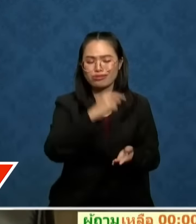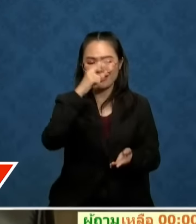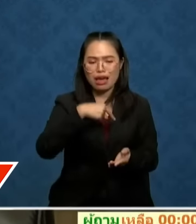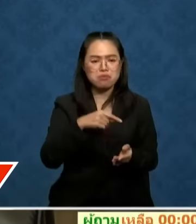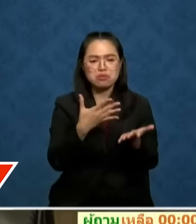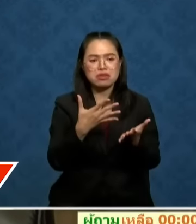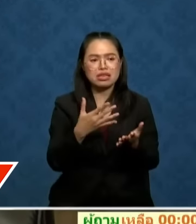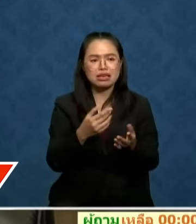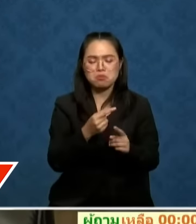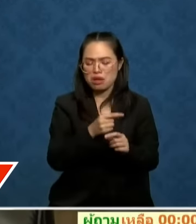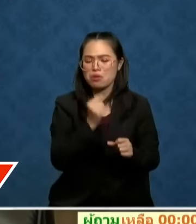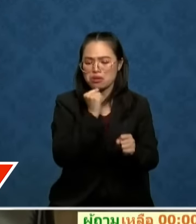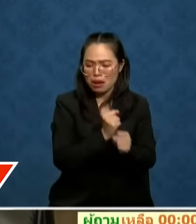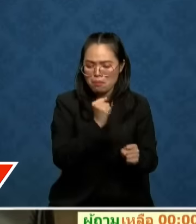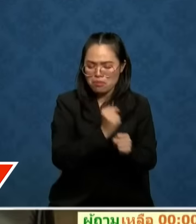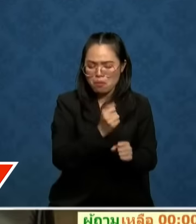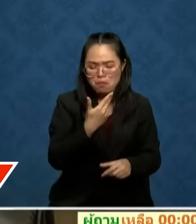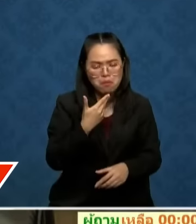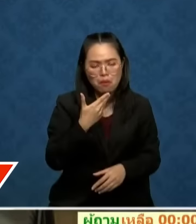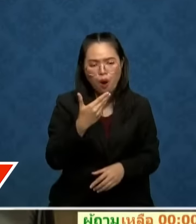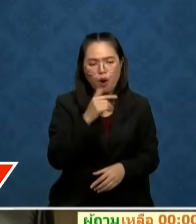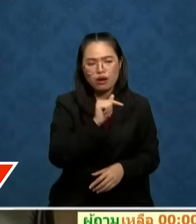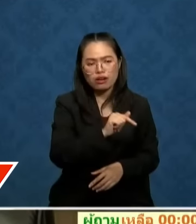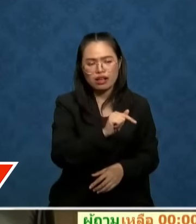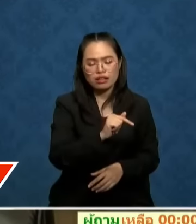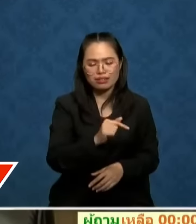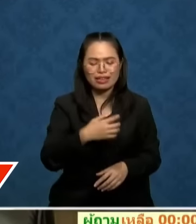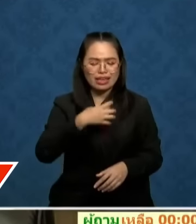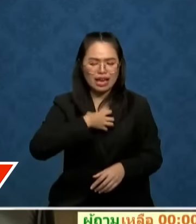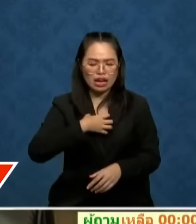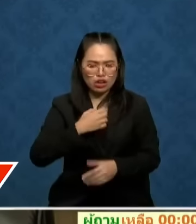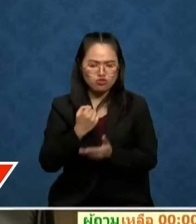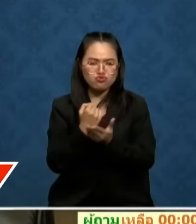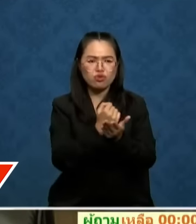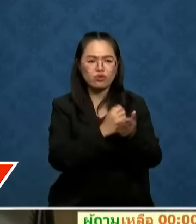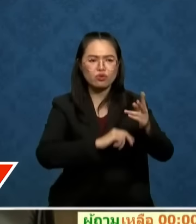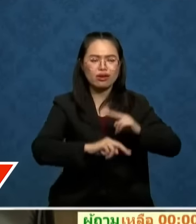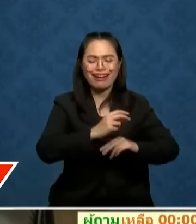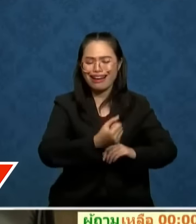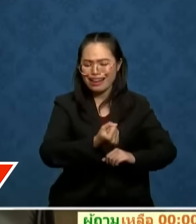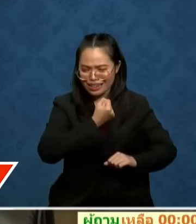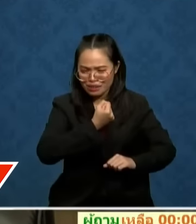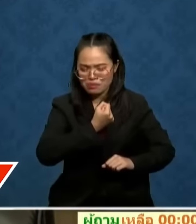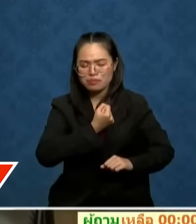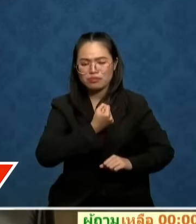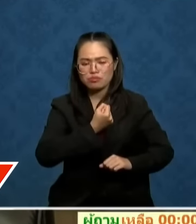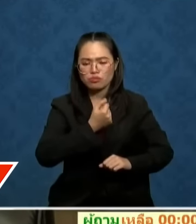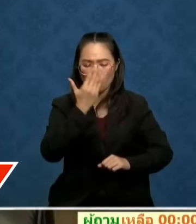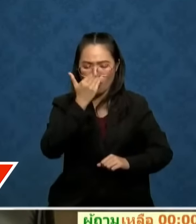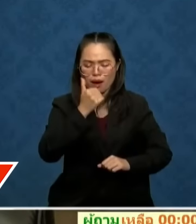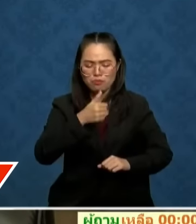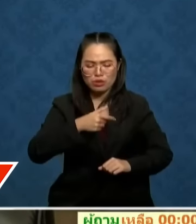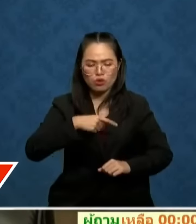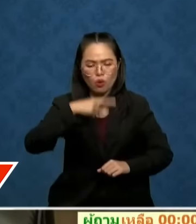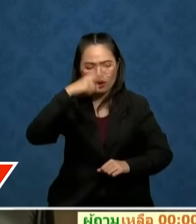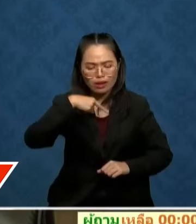แบบนี้ไปเรื่อยๆท่านต้องจริงจังและชัดเจนกับเรื่องนี้ครับเพราะเป็นเรื่องสำคัญของประเทศชาติของเราถ้